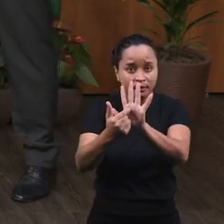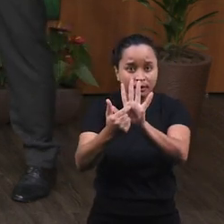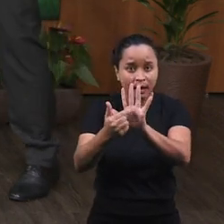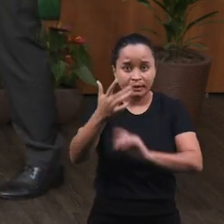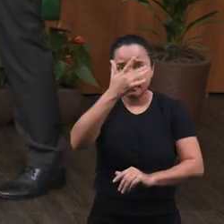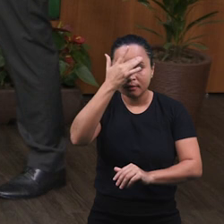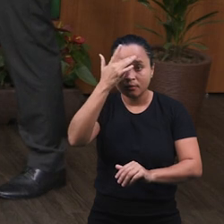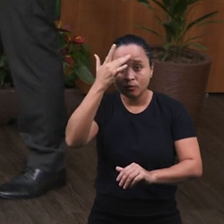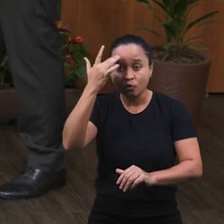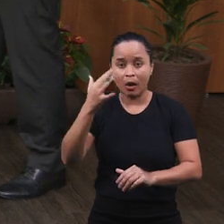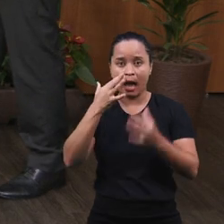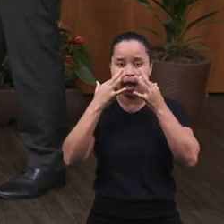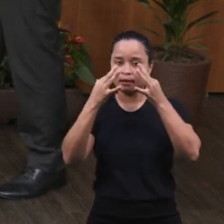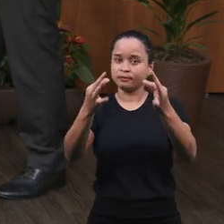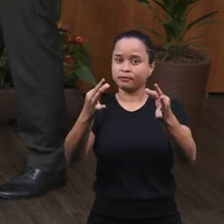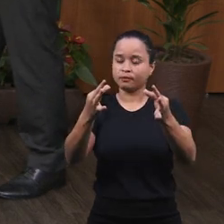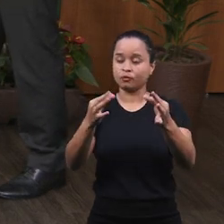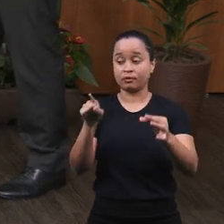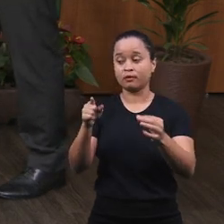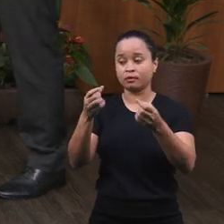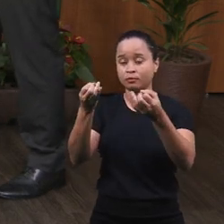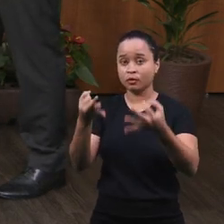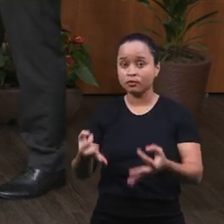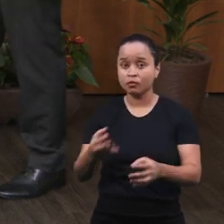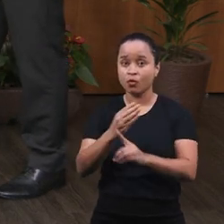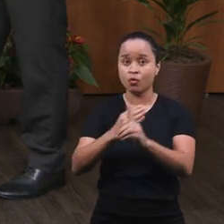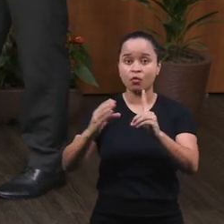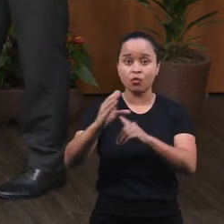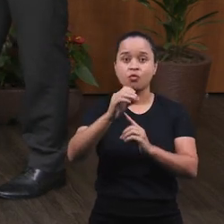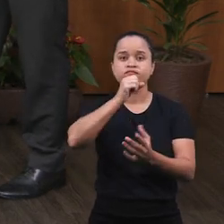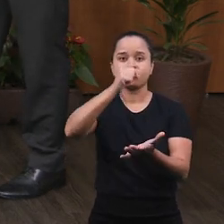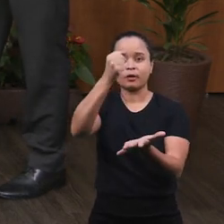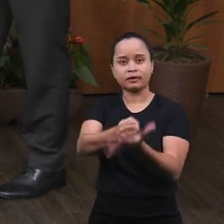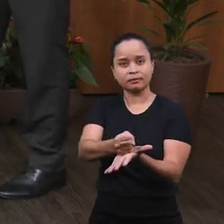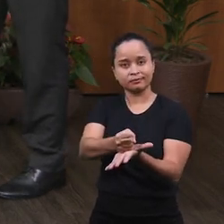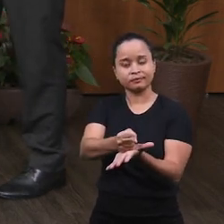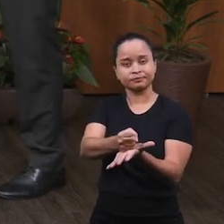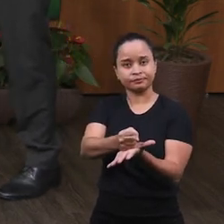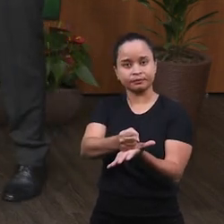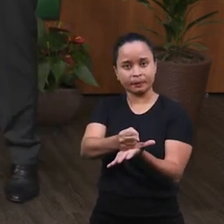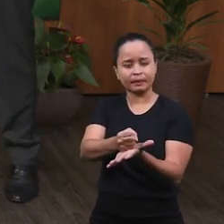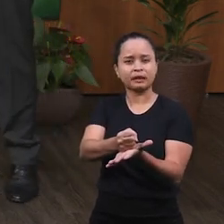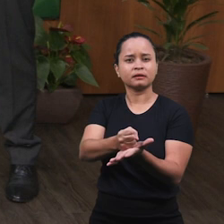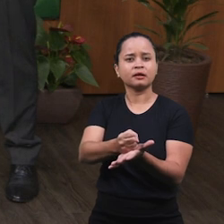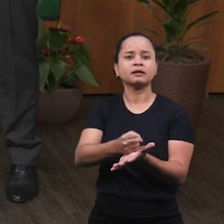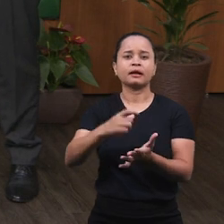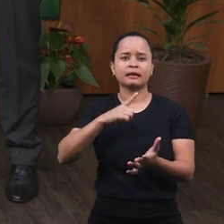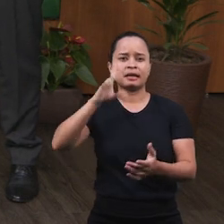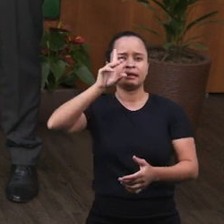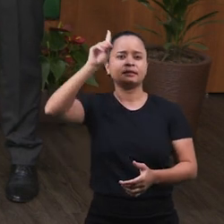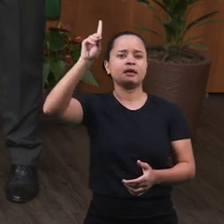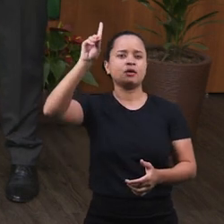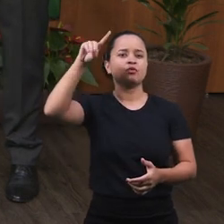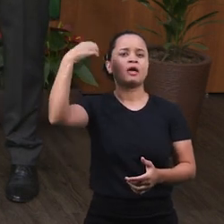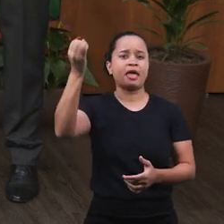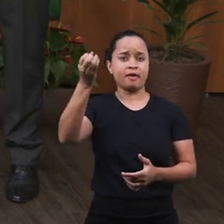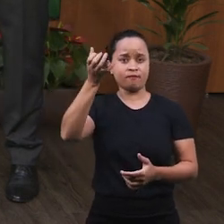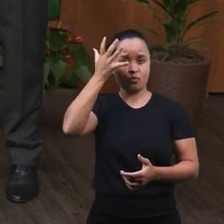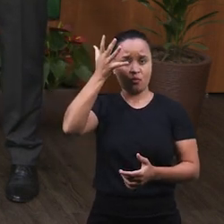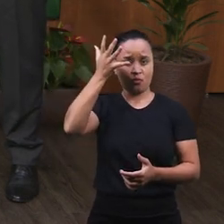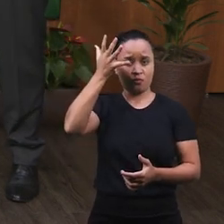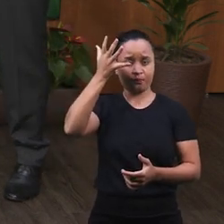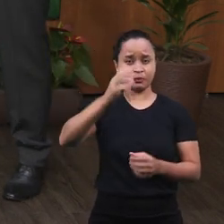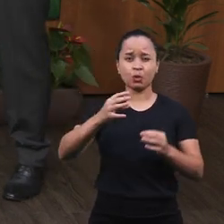de tous. Le culte à l'époque, à l'Ancien Testament, qui a été institué par